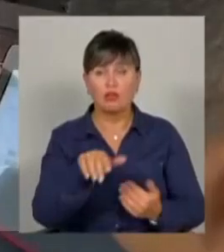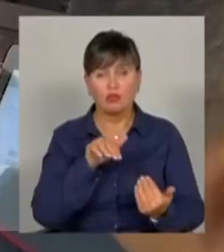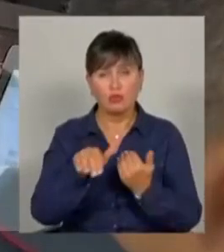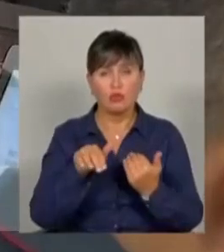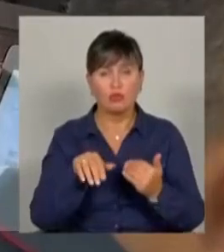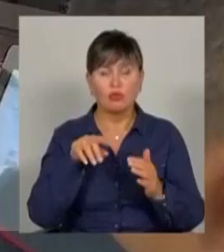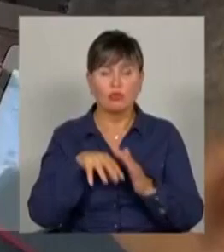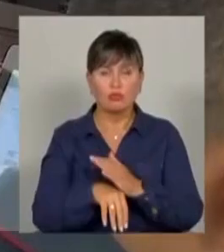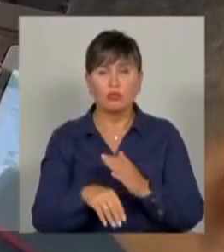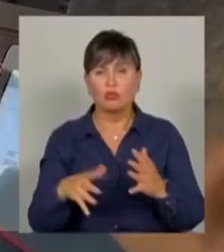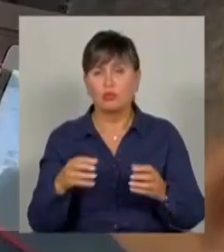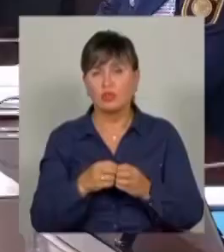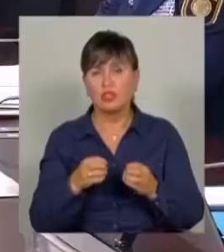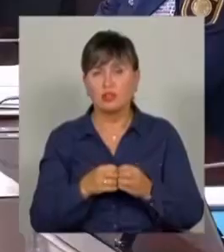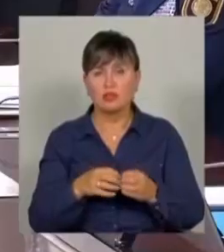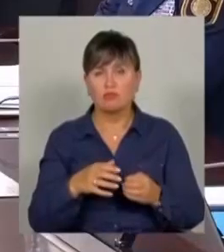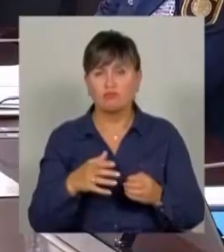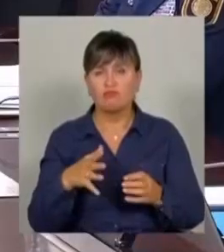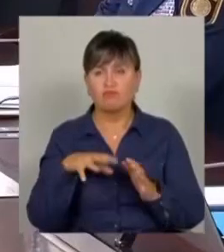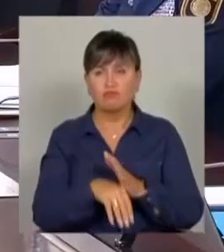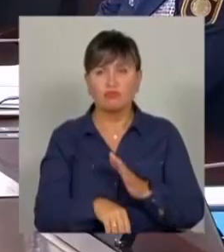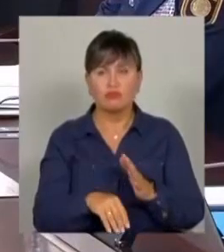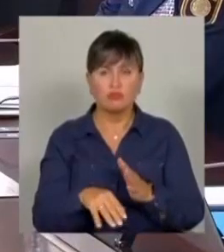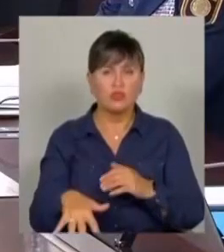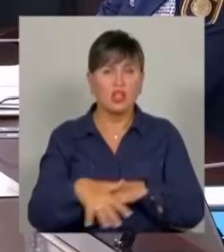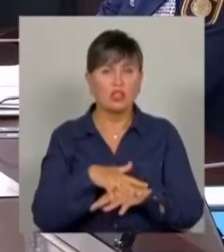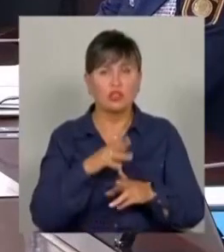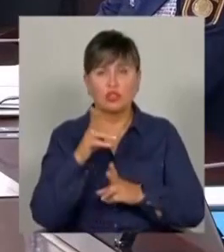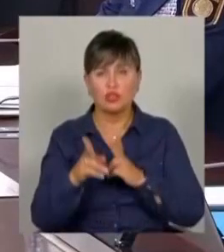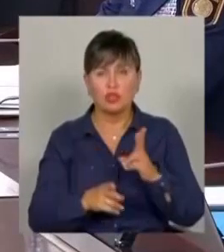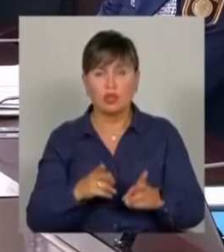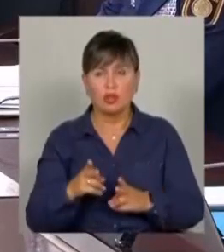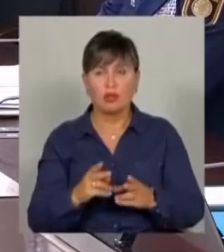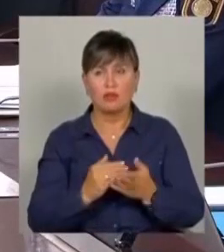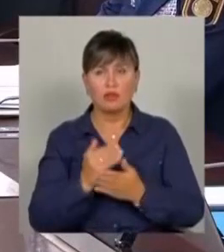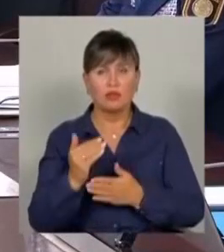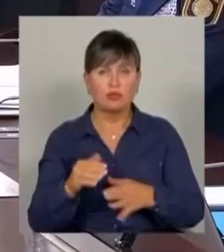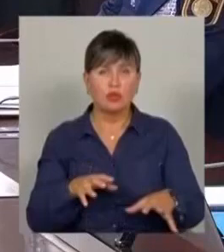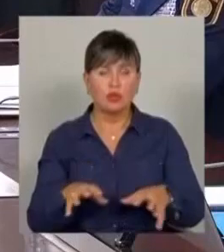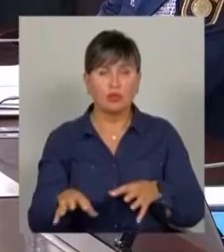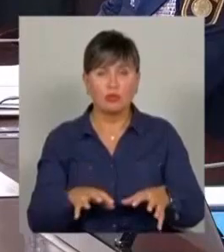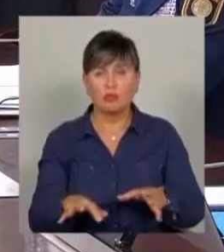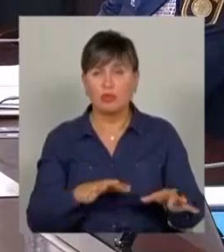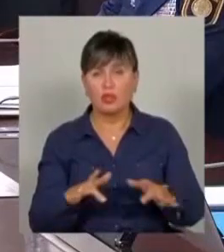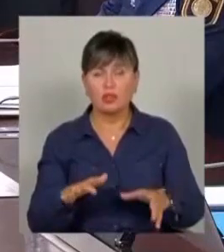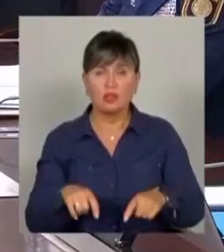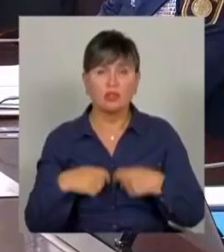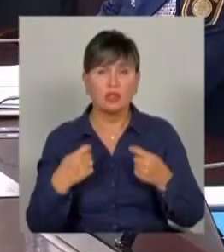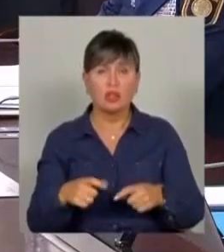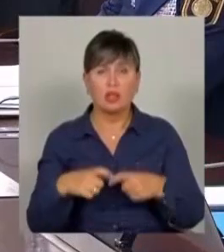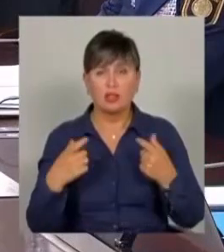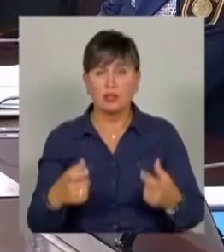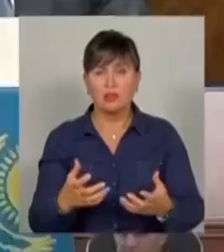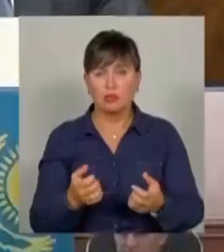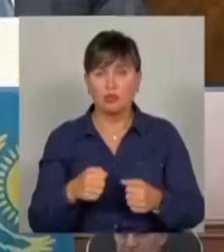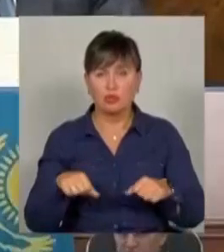в топ-10 жалоб от населения. Справедливой критике в обществе подвергается высокая коррупциогенность процесса сдачи экзаменов на